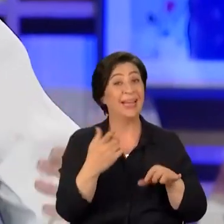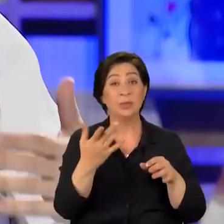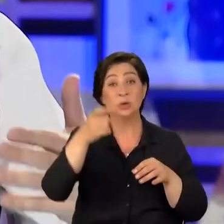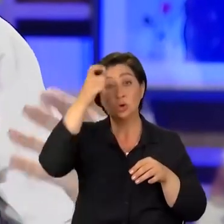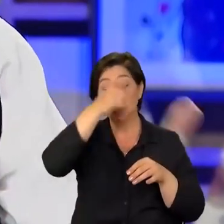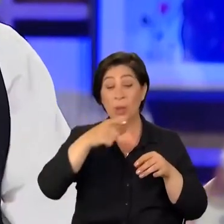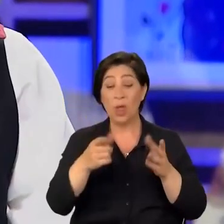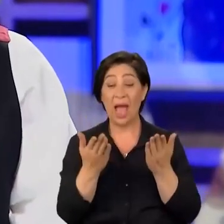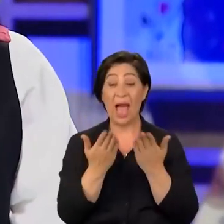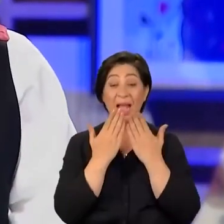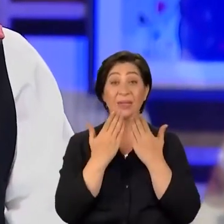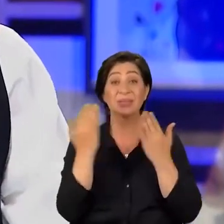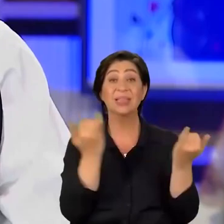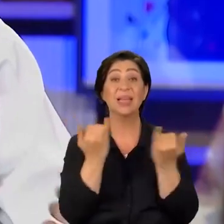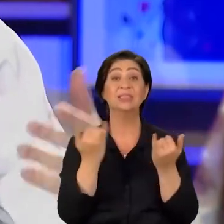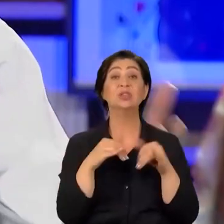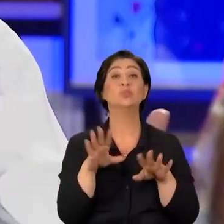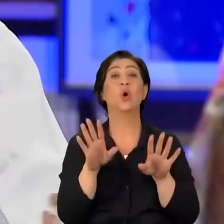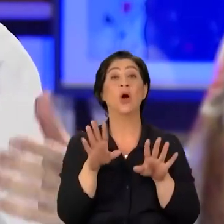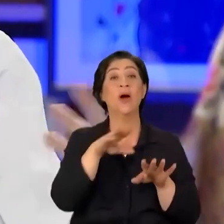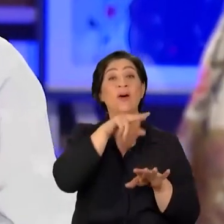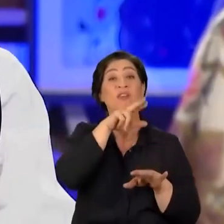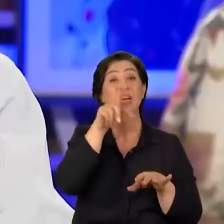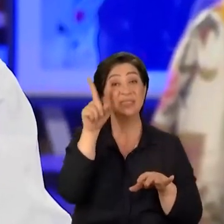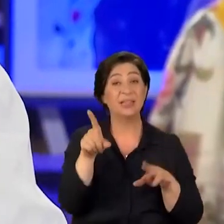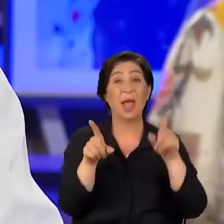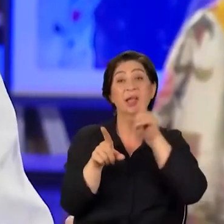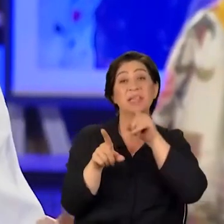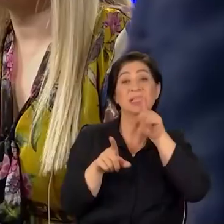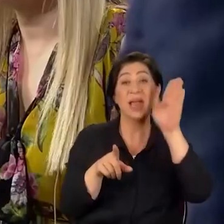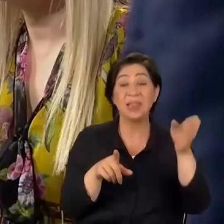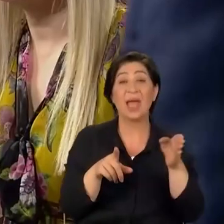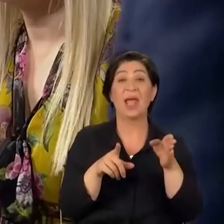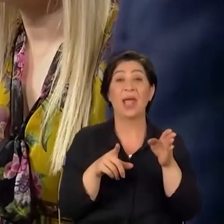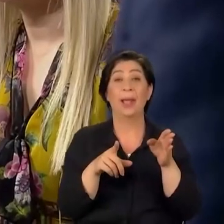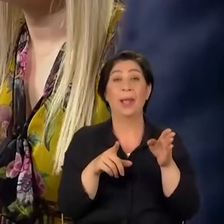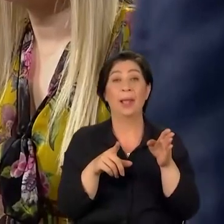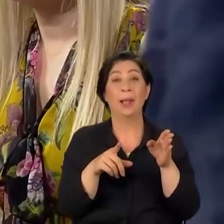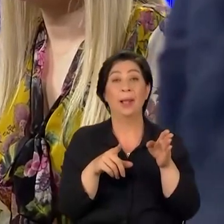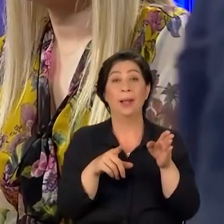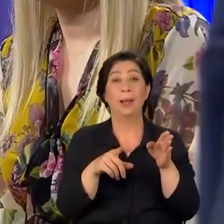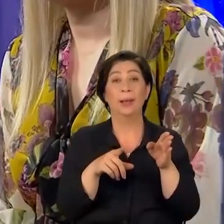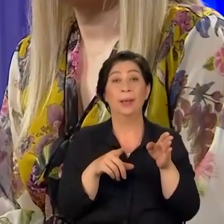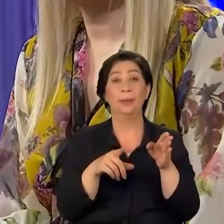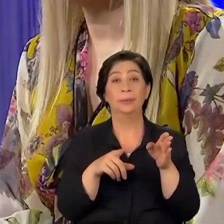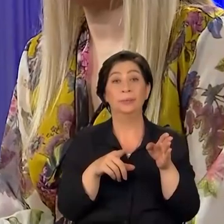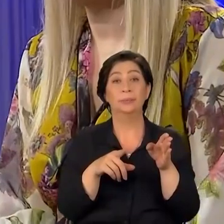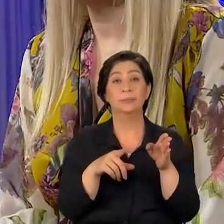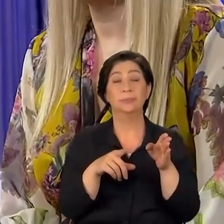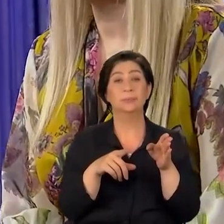Türkiye'de bunu akademisyenler tartışmıyor. Fransa'da ya da İngiltere'de de bunu işte şey